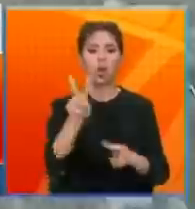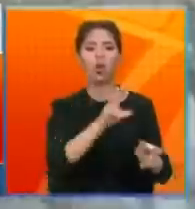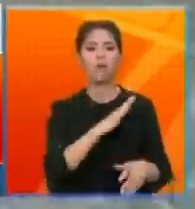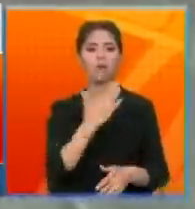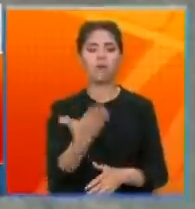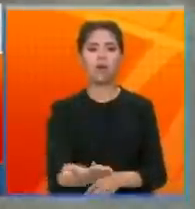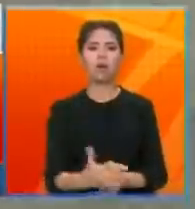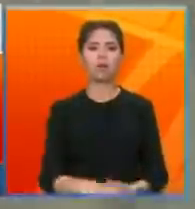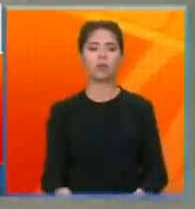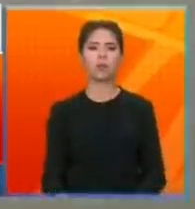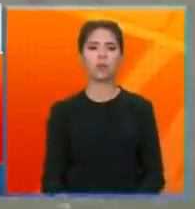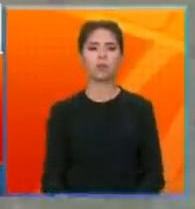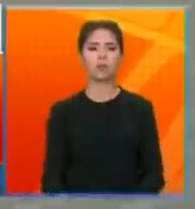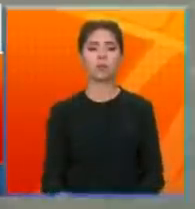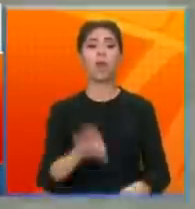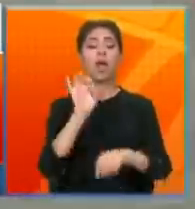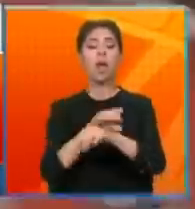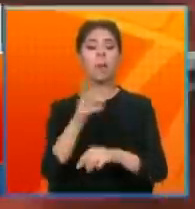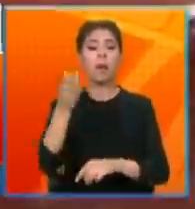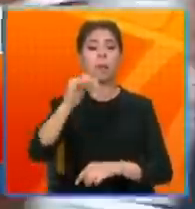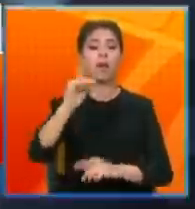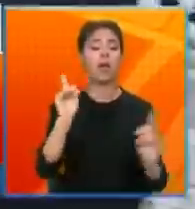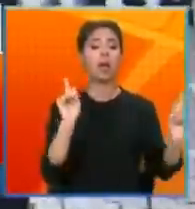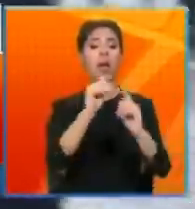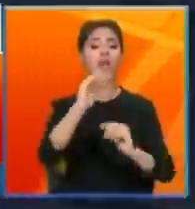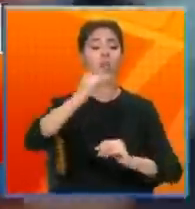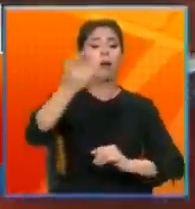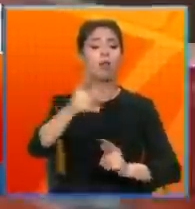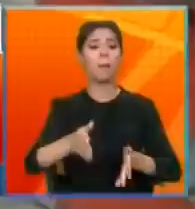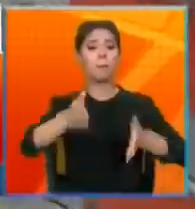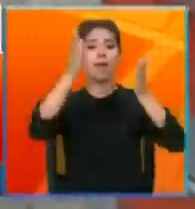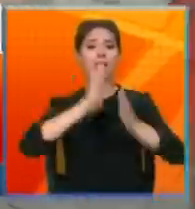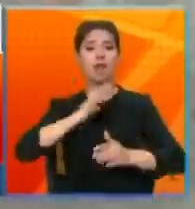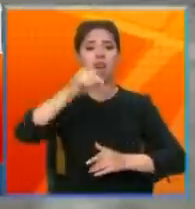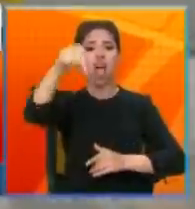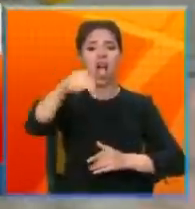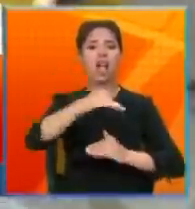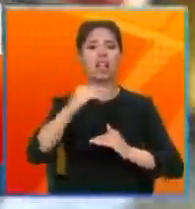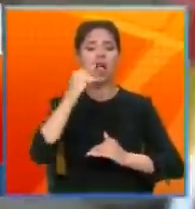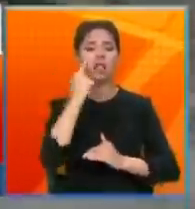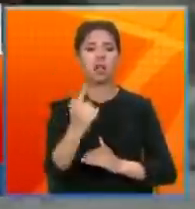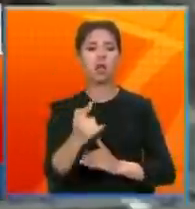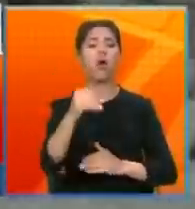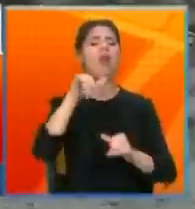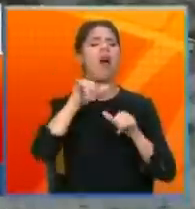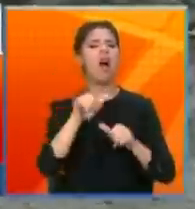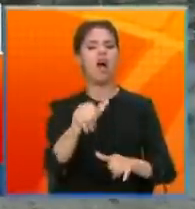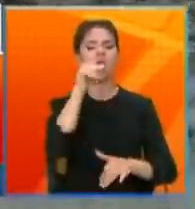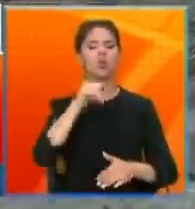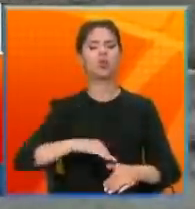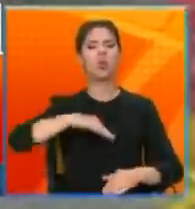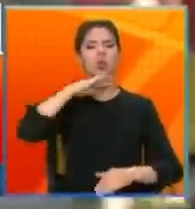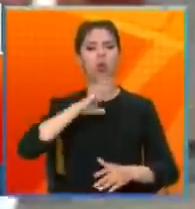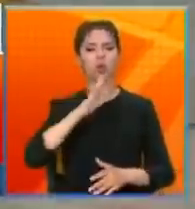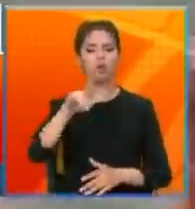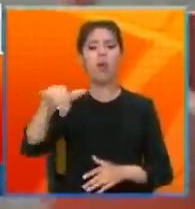burada. Ve hemen yine karşıda başka bir bina. Onun da yine bodrum katı tamamıyla suyla dolmuş vaziyette.